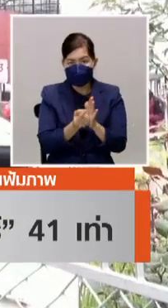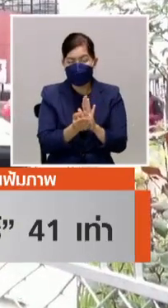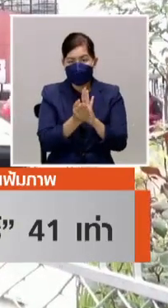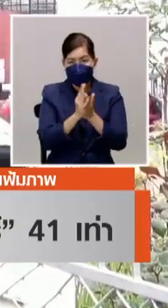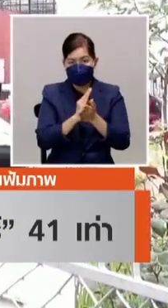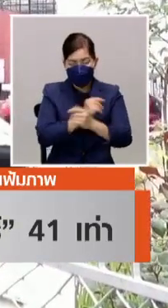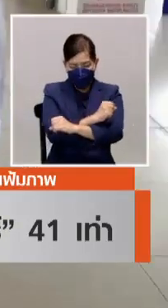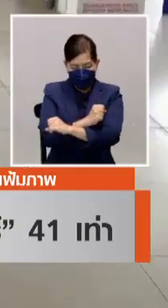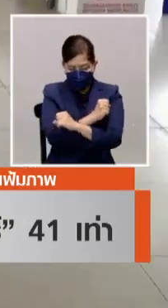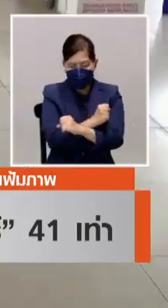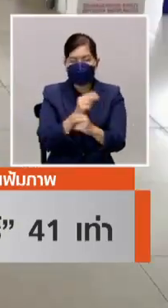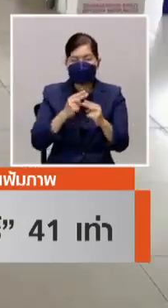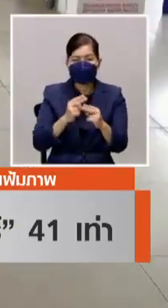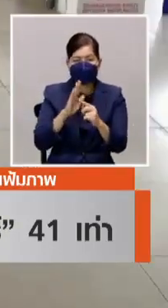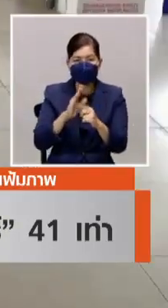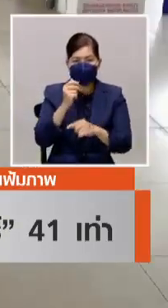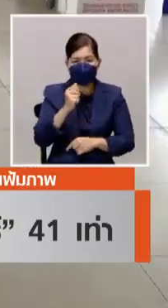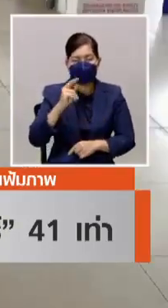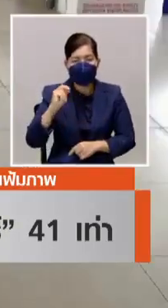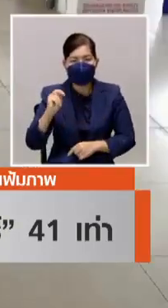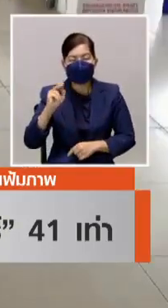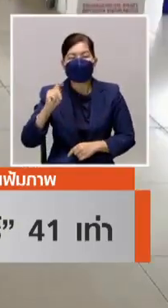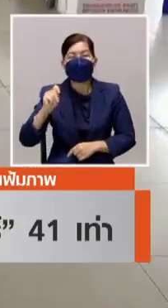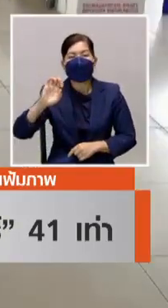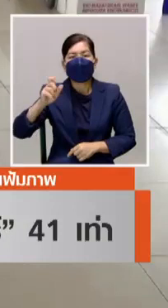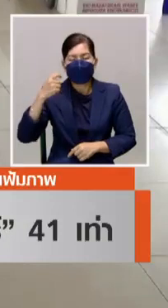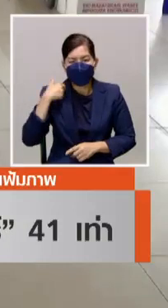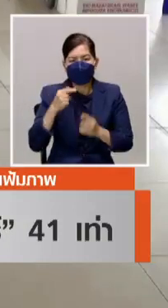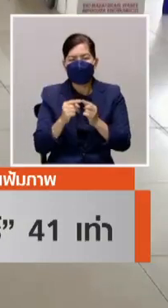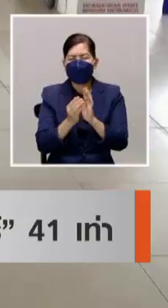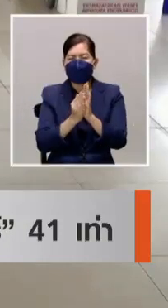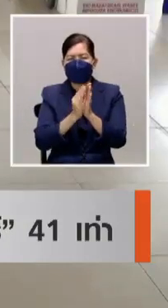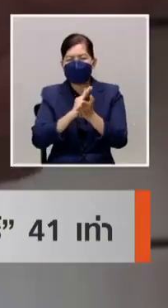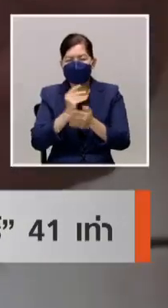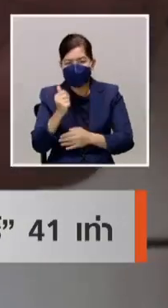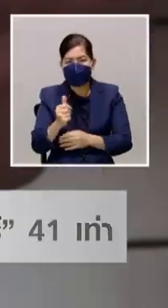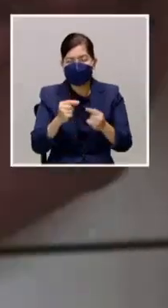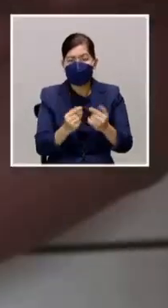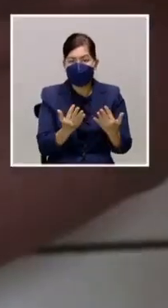กนะคะหลังจากห้องปฏิบัติการของเขากำลังทำการทดลองในเรื่องนี้เพิ่มเติมค่ะ